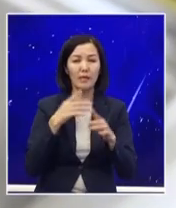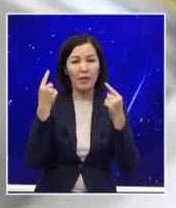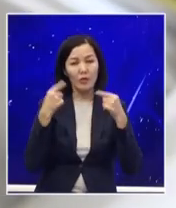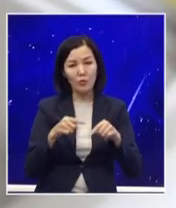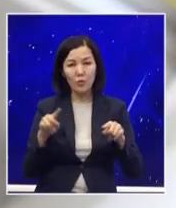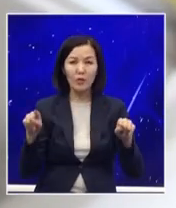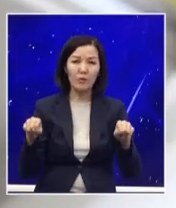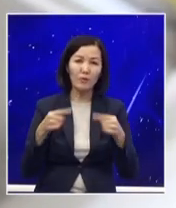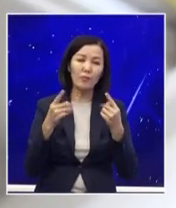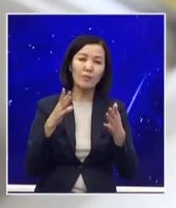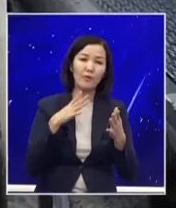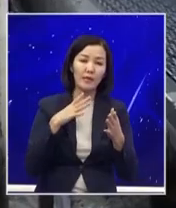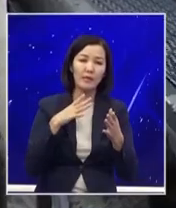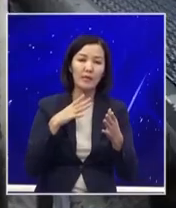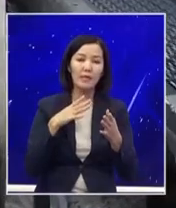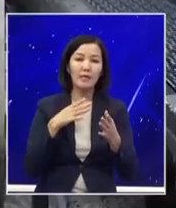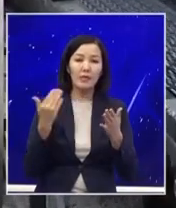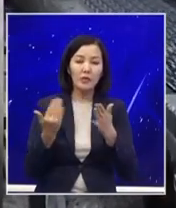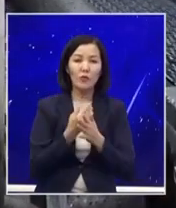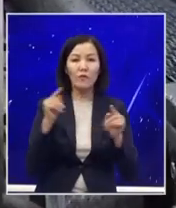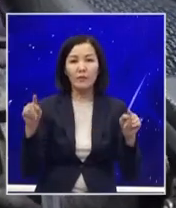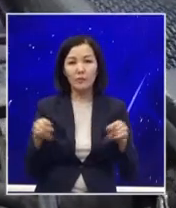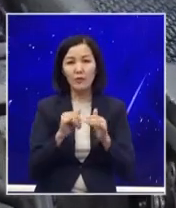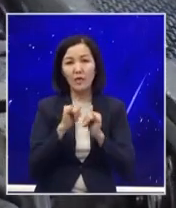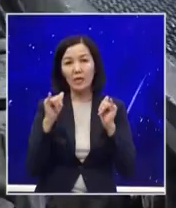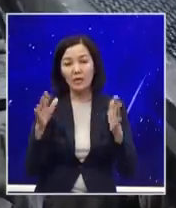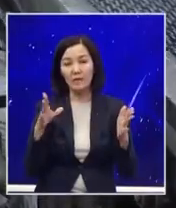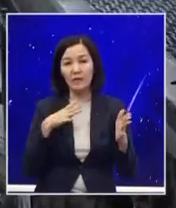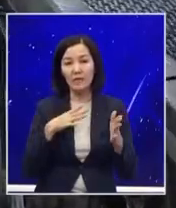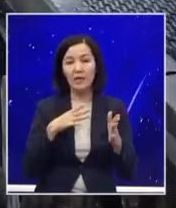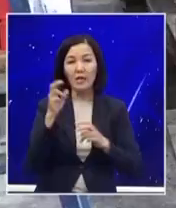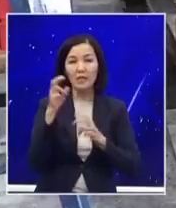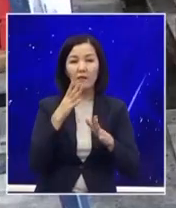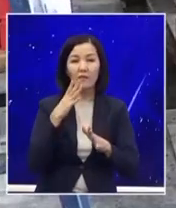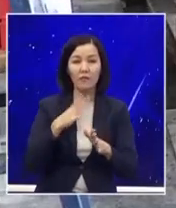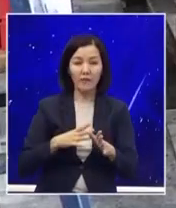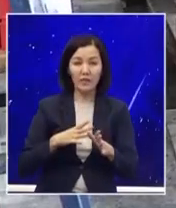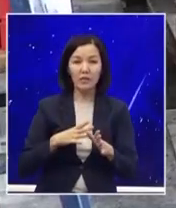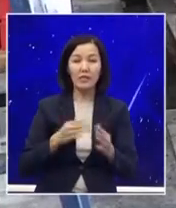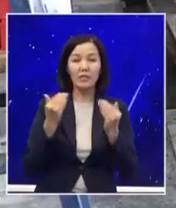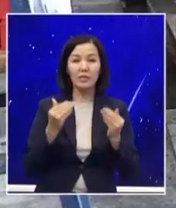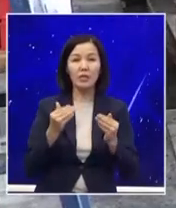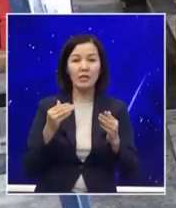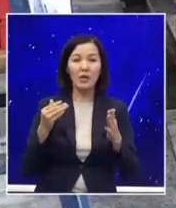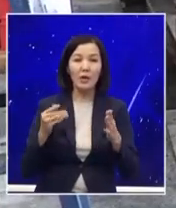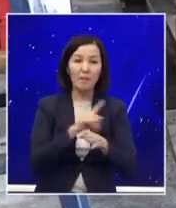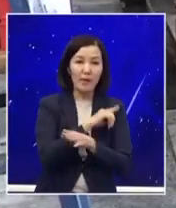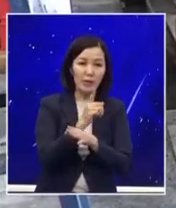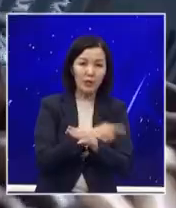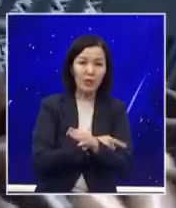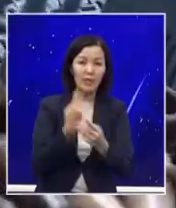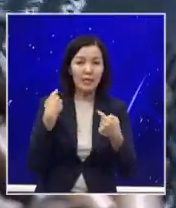было. Годы подъема и спада, и снова подъема и рассвета. Завод выдержал, выстоял. И сейчас он становится мощнее